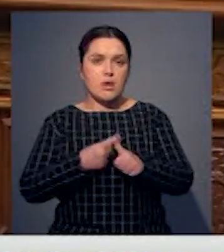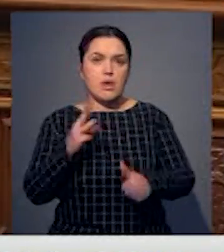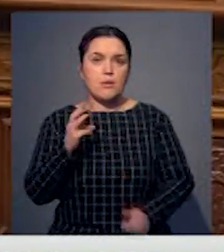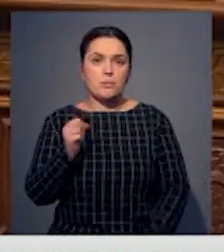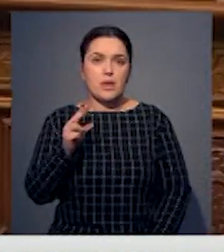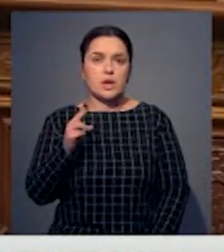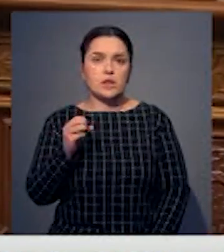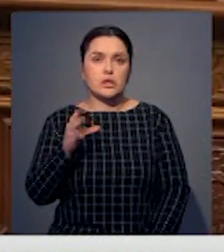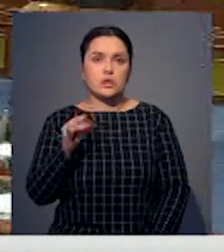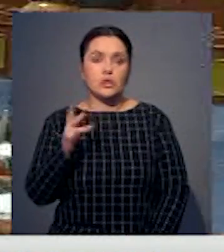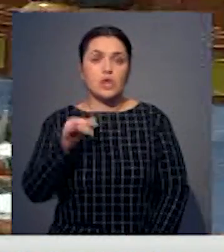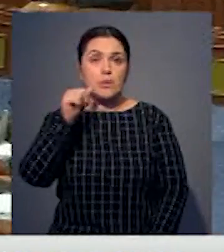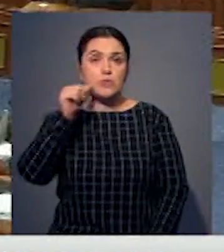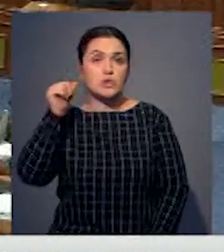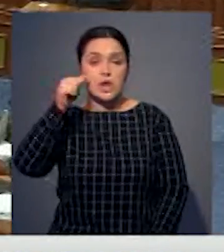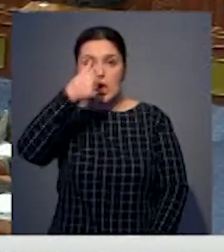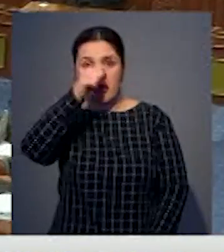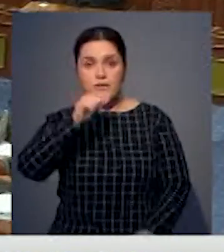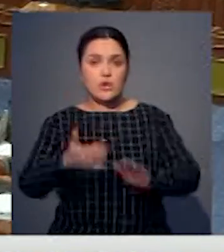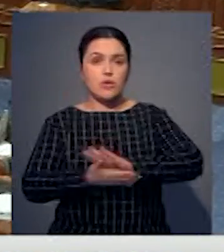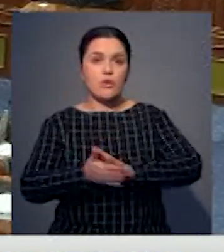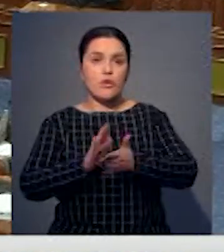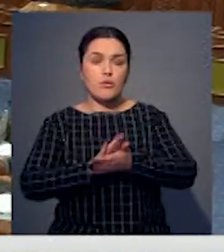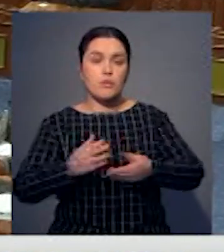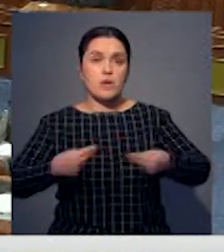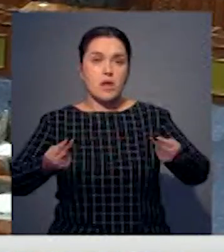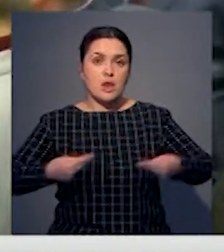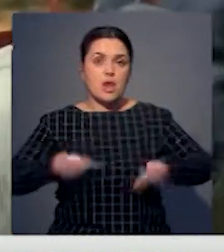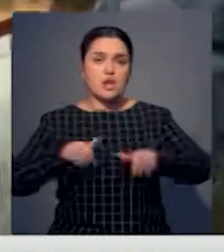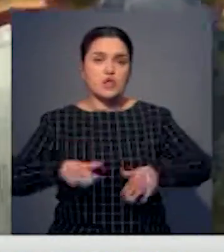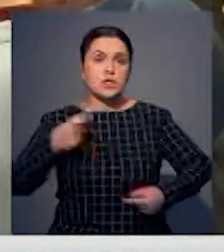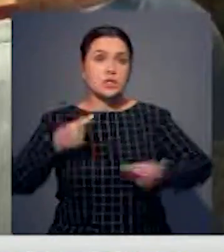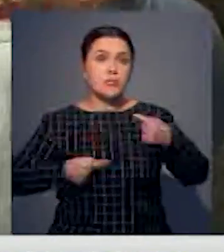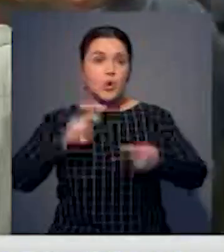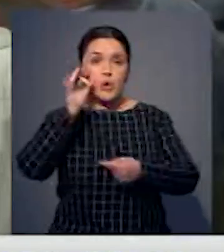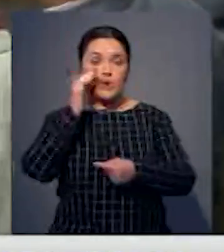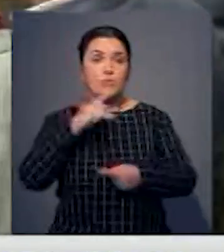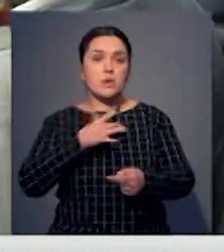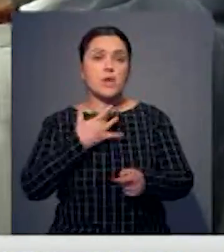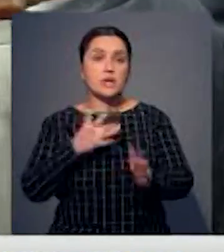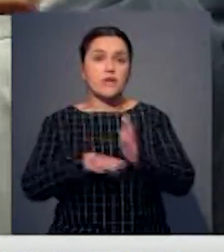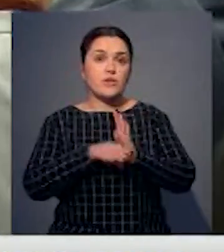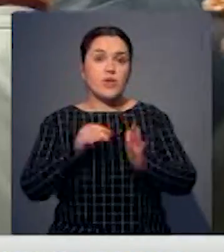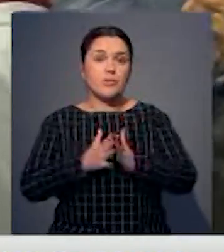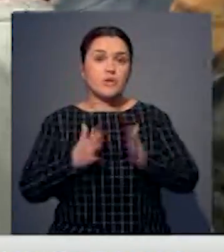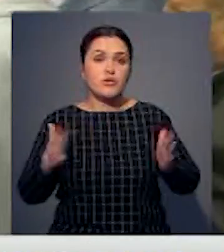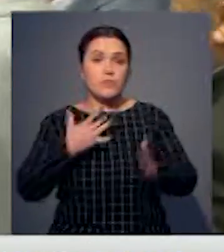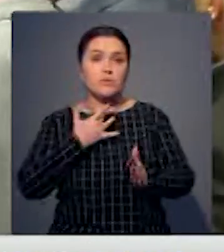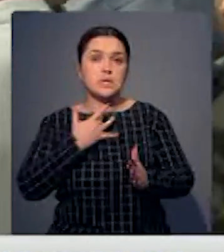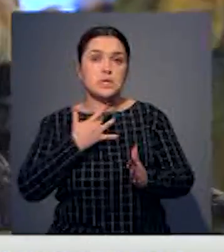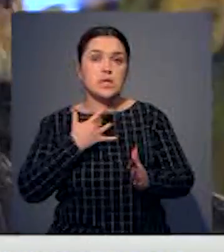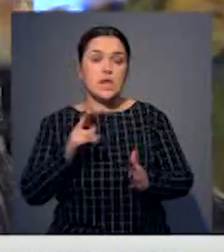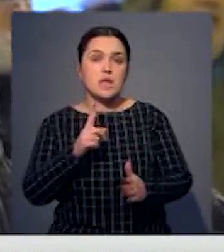Македонией. В прошлом году Афины и Скопье заключили соглашение об урегулировании спора. Осенью в стране прошел референдум, на котором